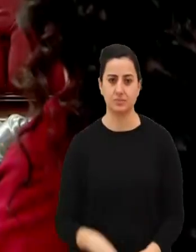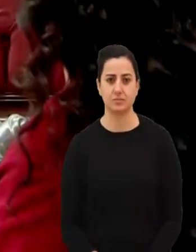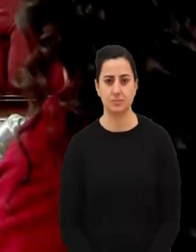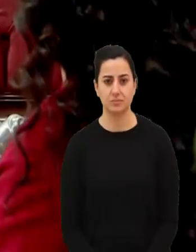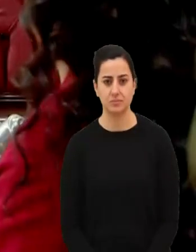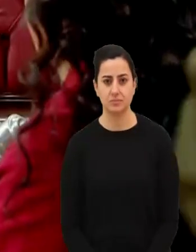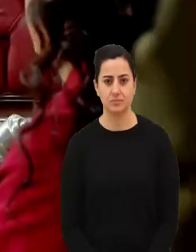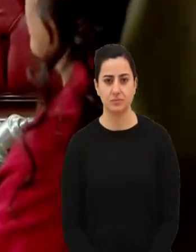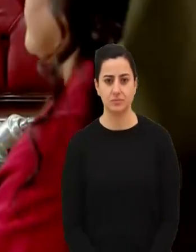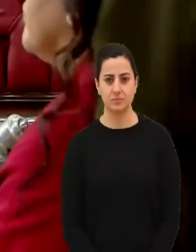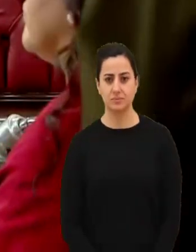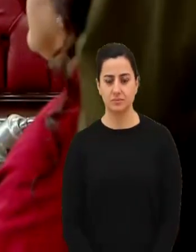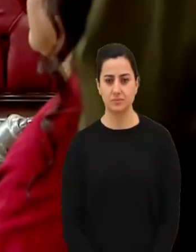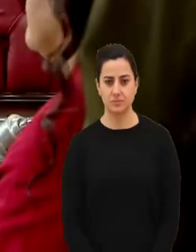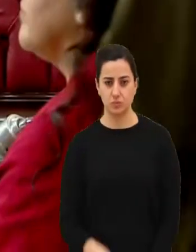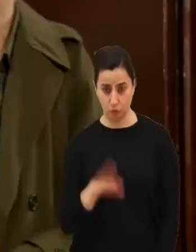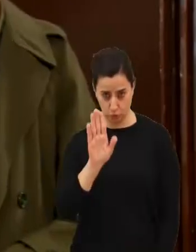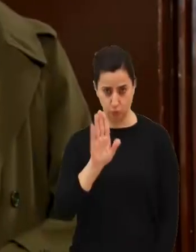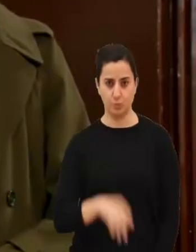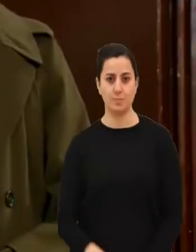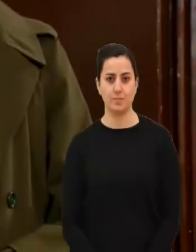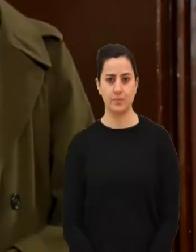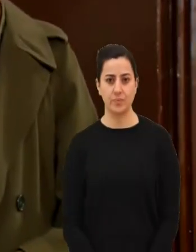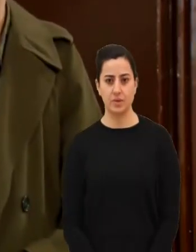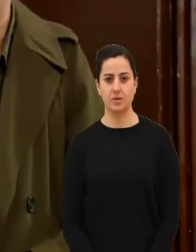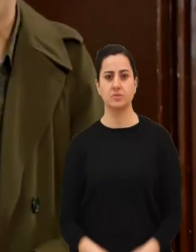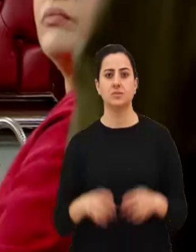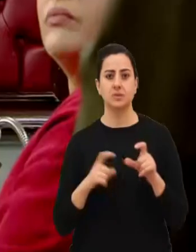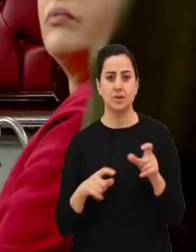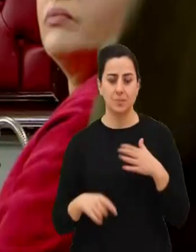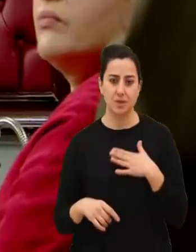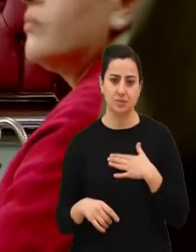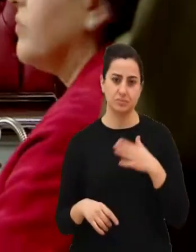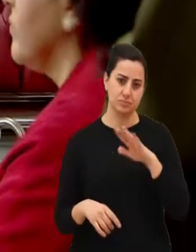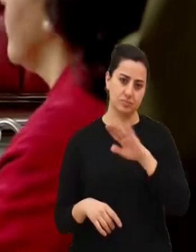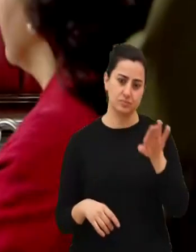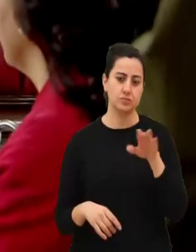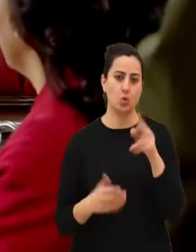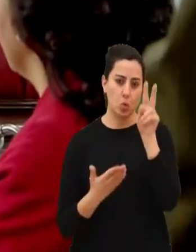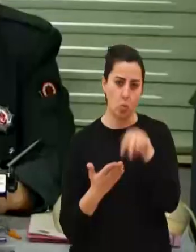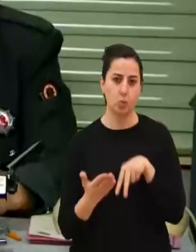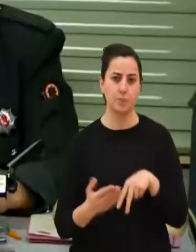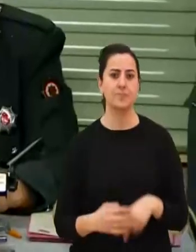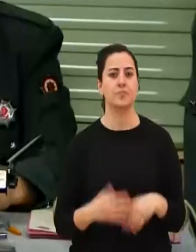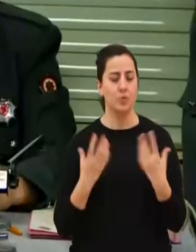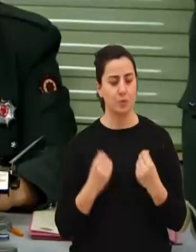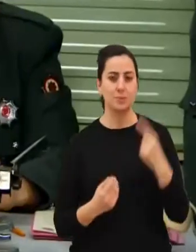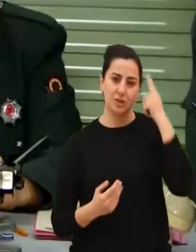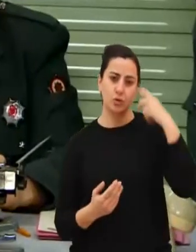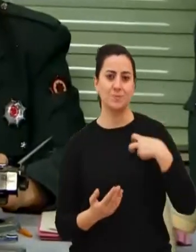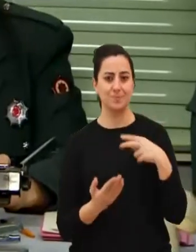dur. Gel, tamam, dur. Selahattin Bey. Oku. Tabii ki